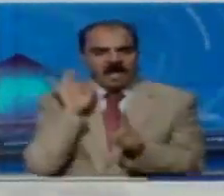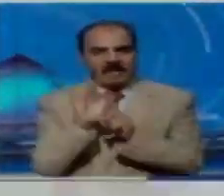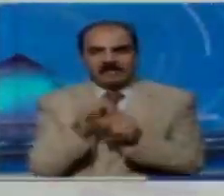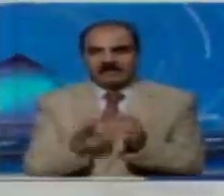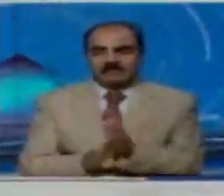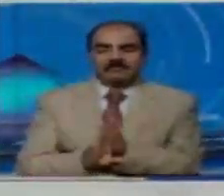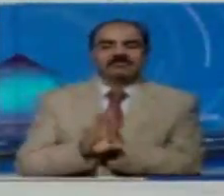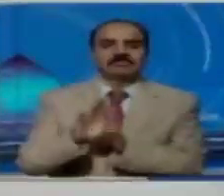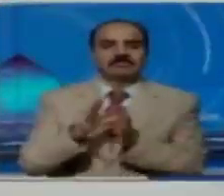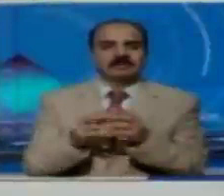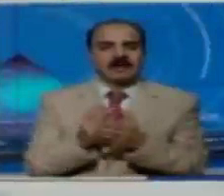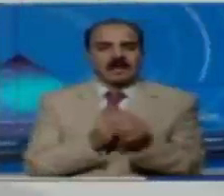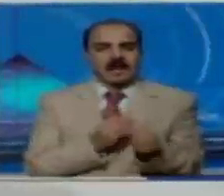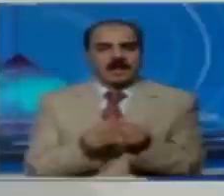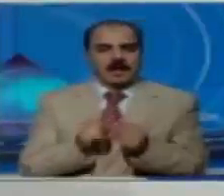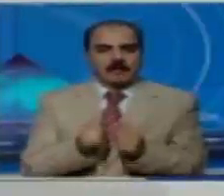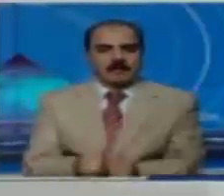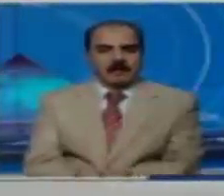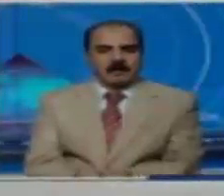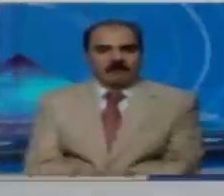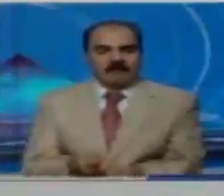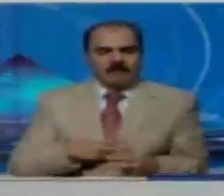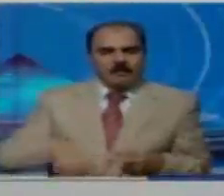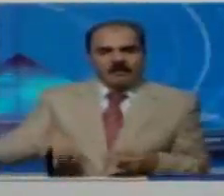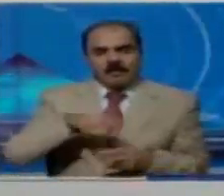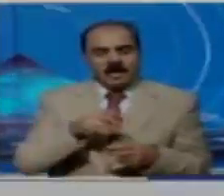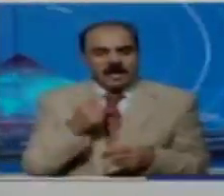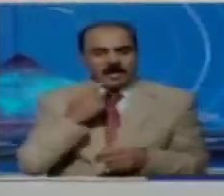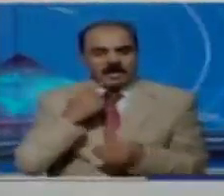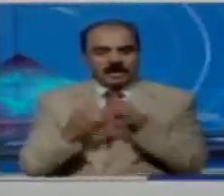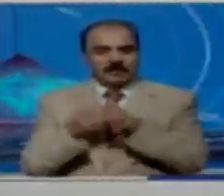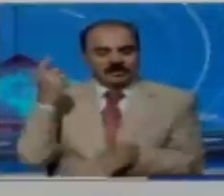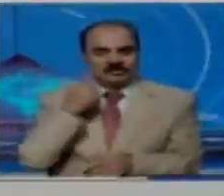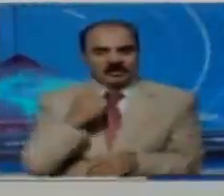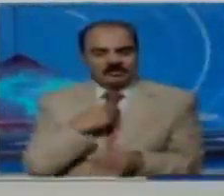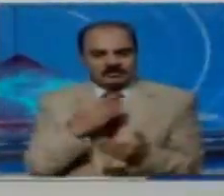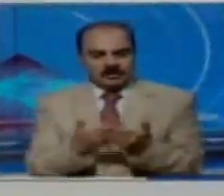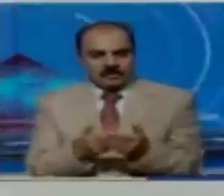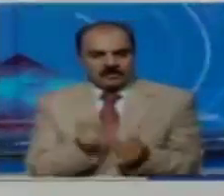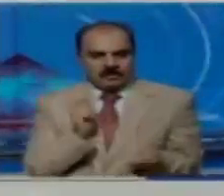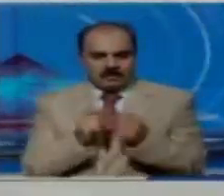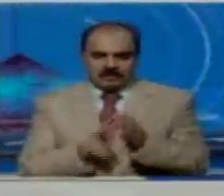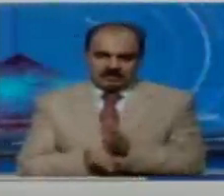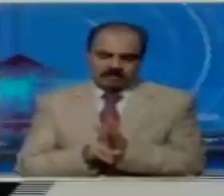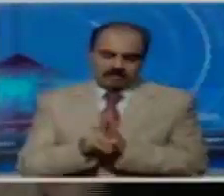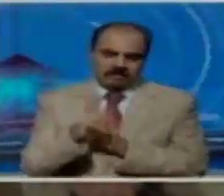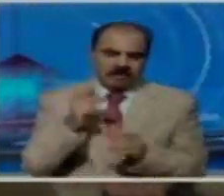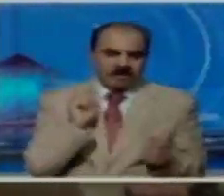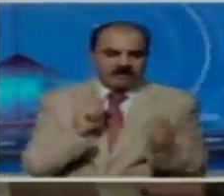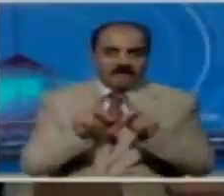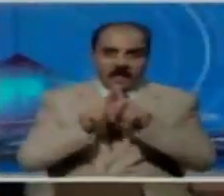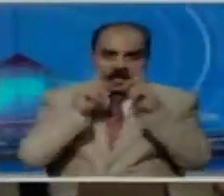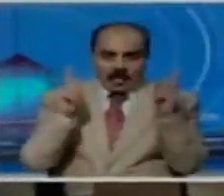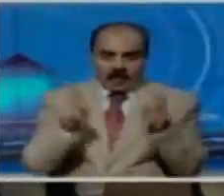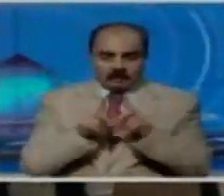التي أنشئت من خلالها كلية الإعلام بجامعة عين شمس لمسايرة التطور الذي يشهده العالم